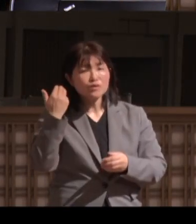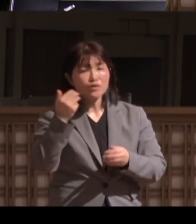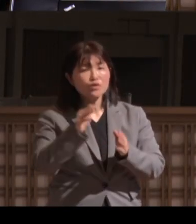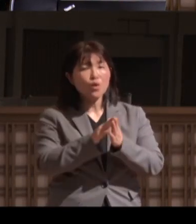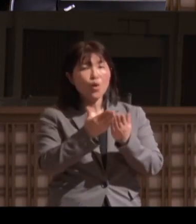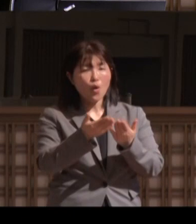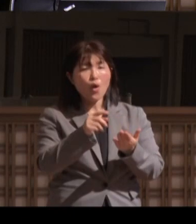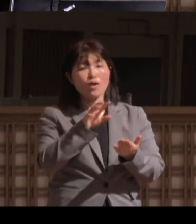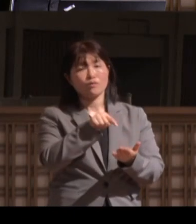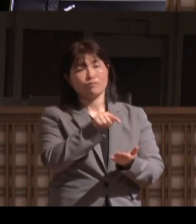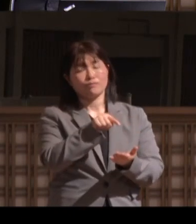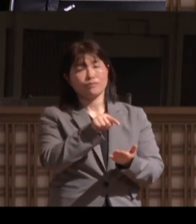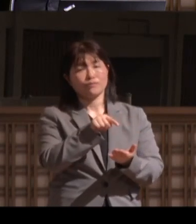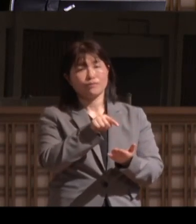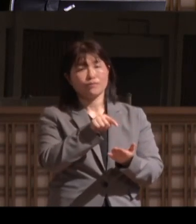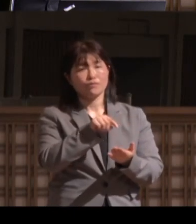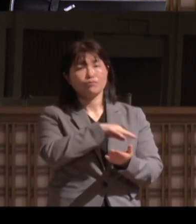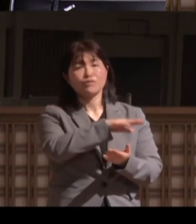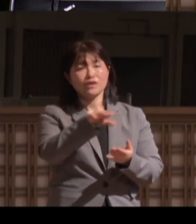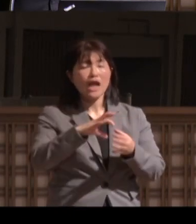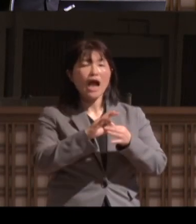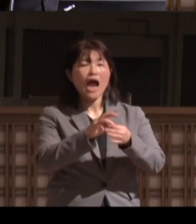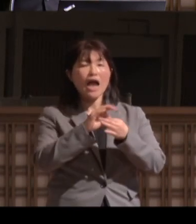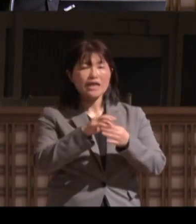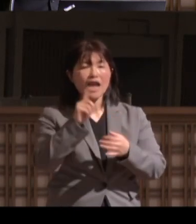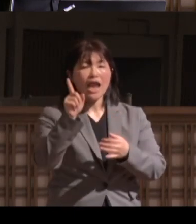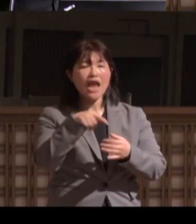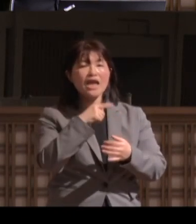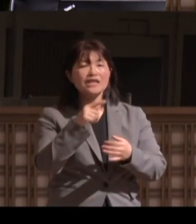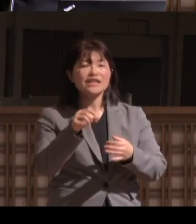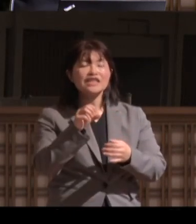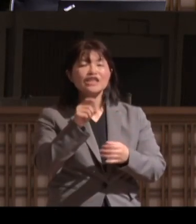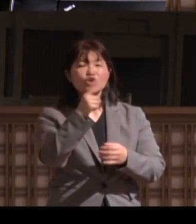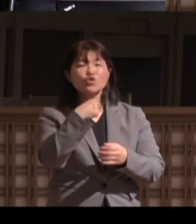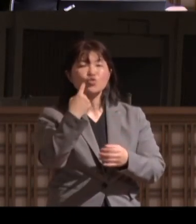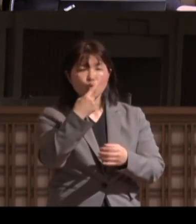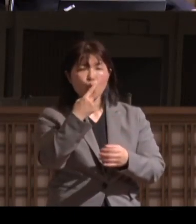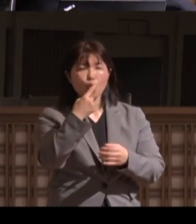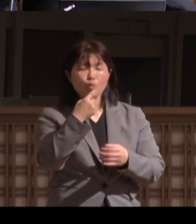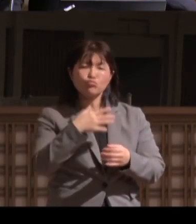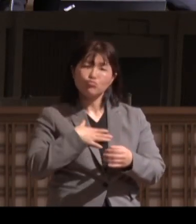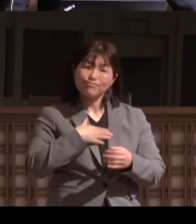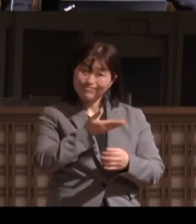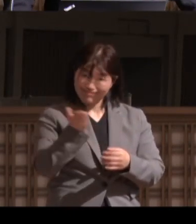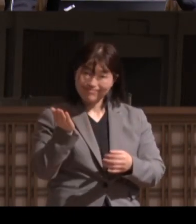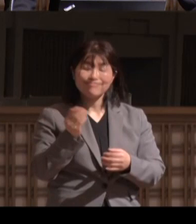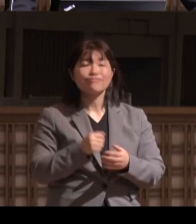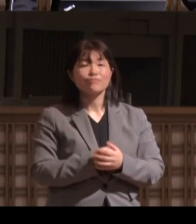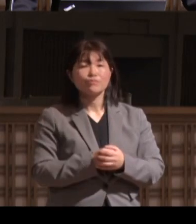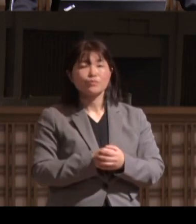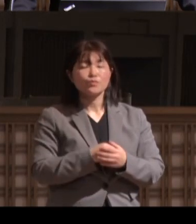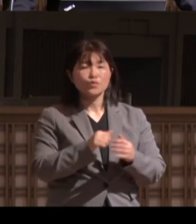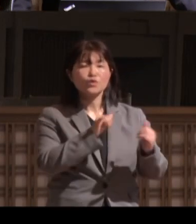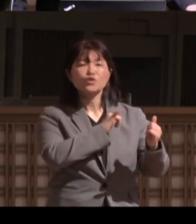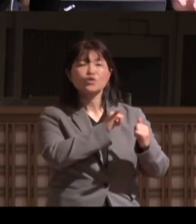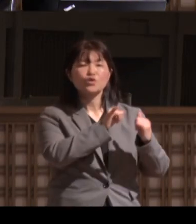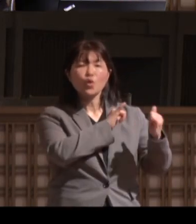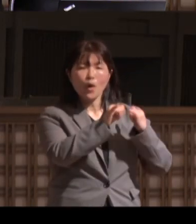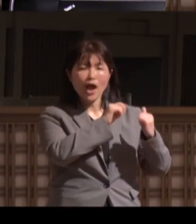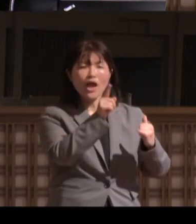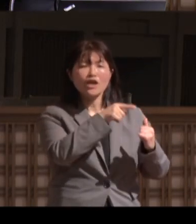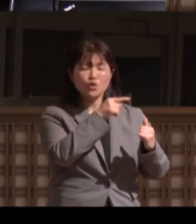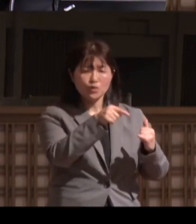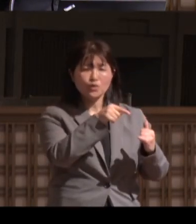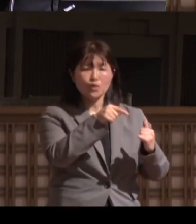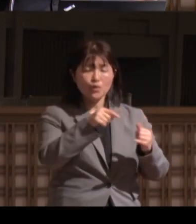書籍などですがま皆様関係人口という言葉は非常にあのご存知だと思いますえ都会の人を中心